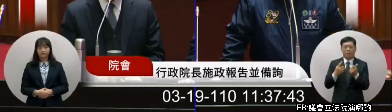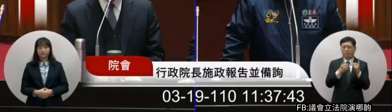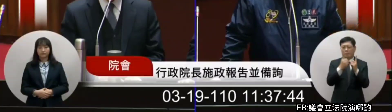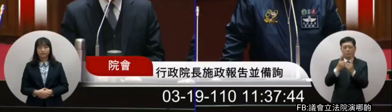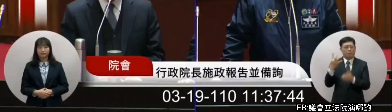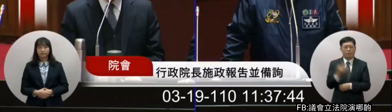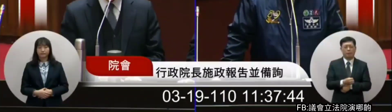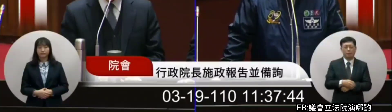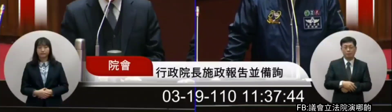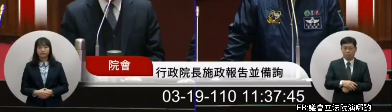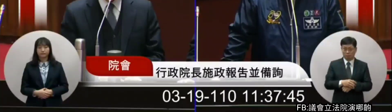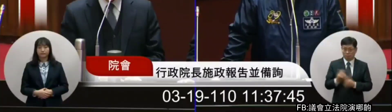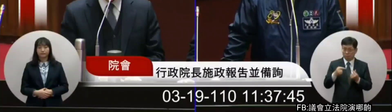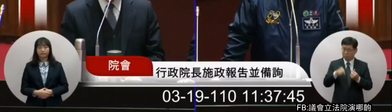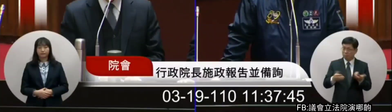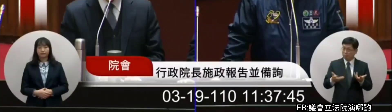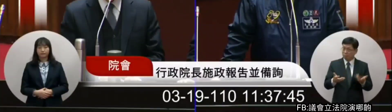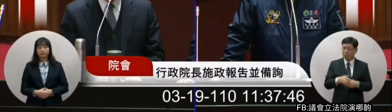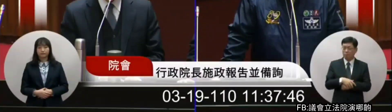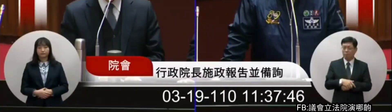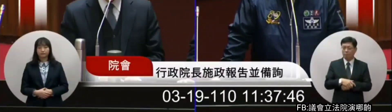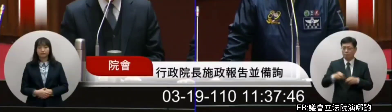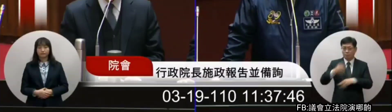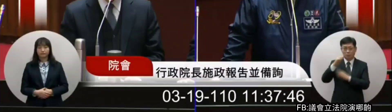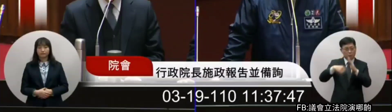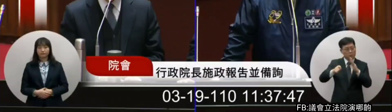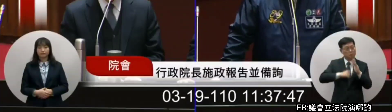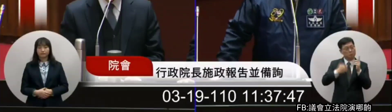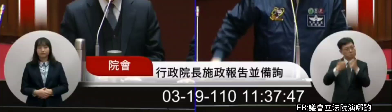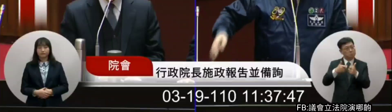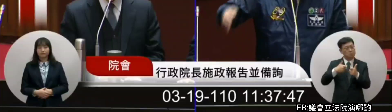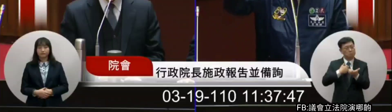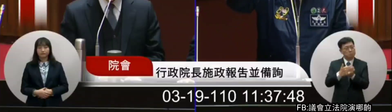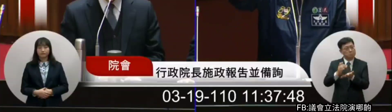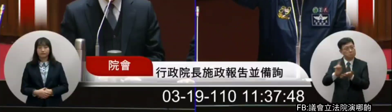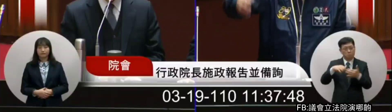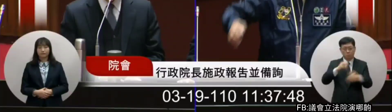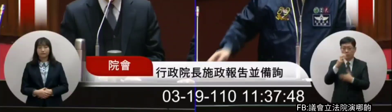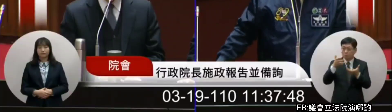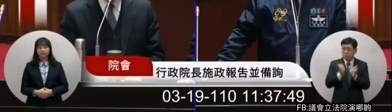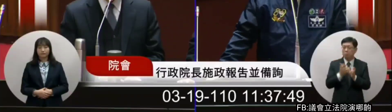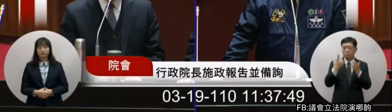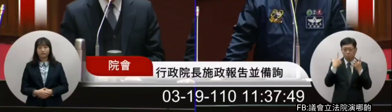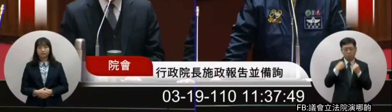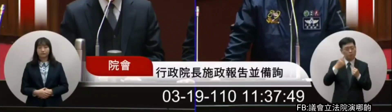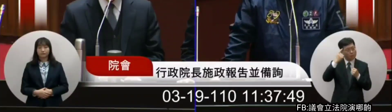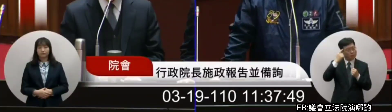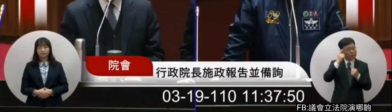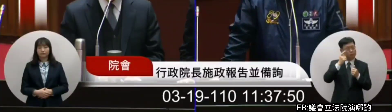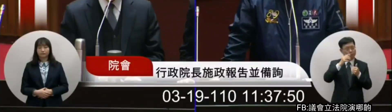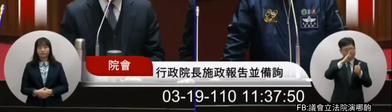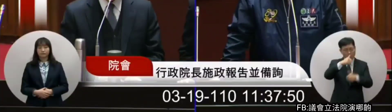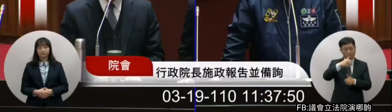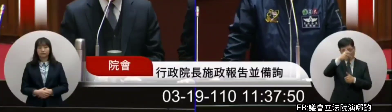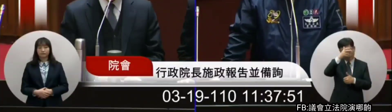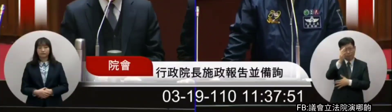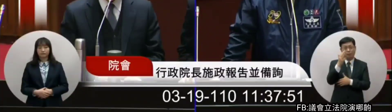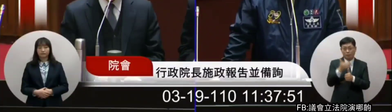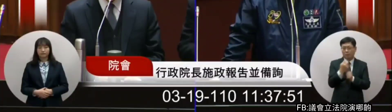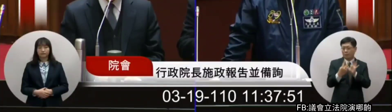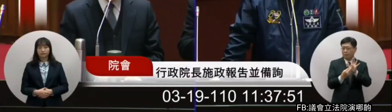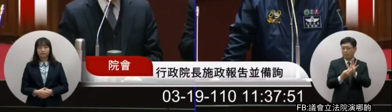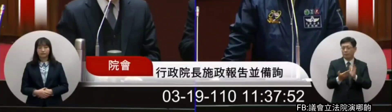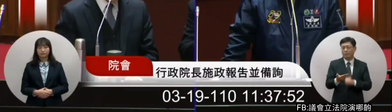传啊，所以在这个部分里面，行政院有什么措施，或者内政部，我刚刚原本想也想请警政署来谈